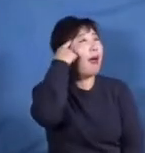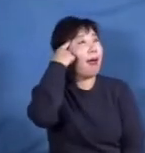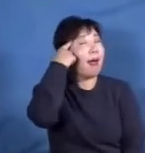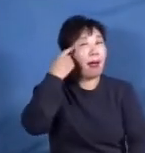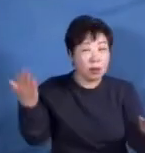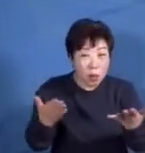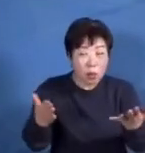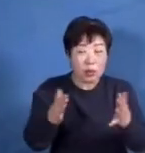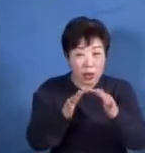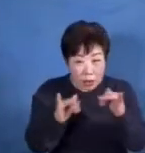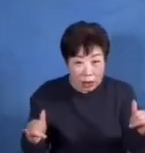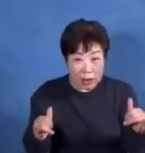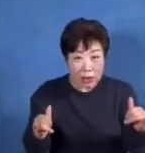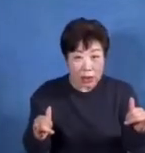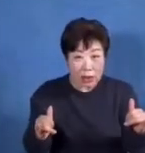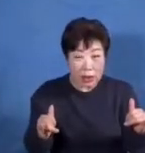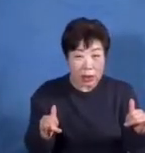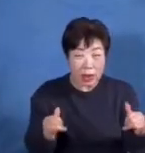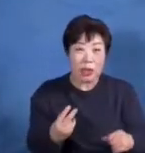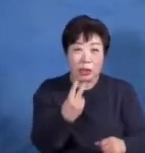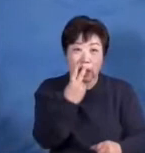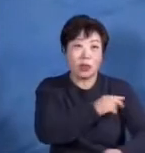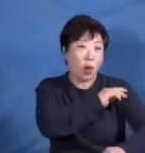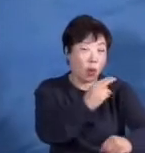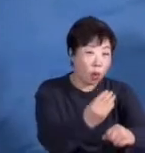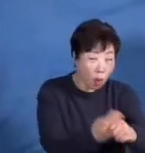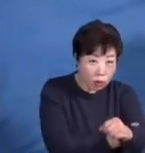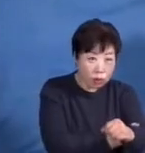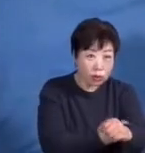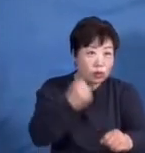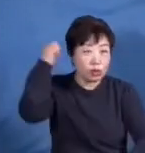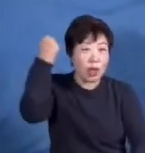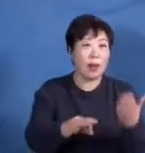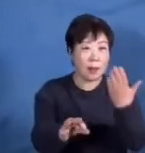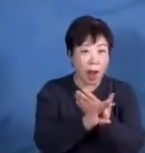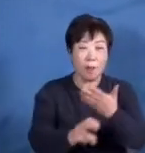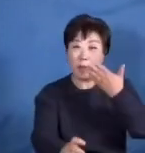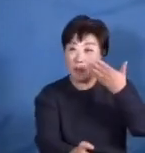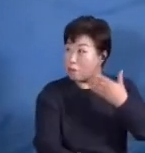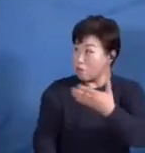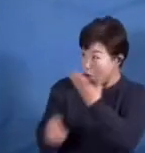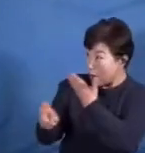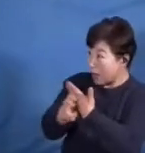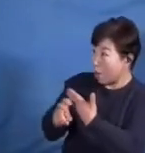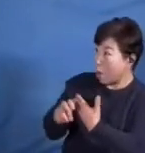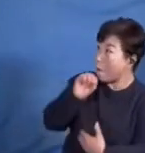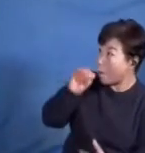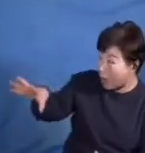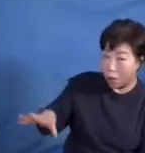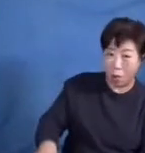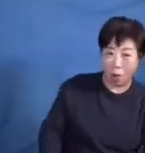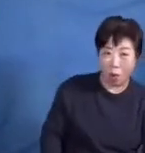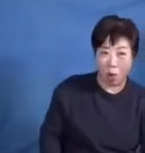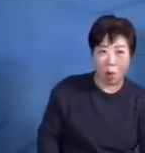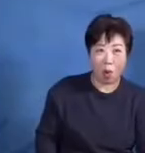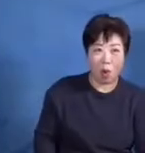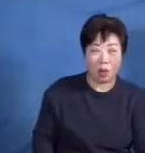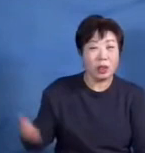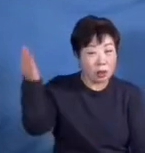좀 살자고 생존권 보장하라고 투쟁하면 불법이라며 죽일 듯이 달려들면서 제